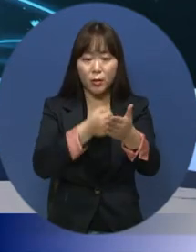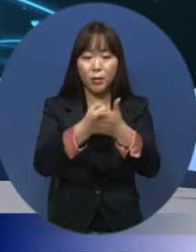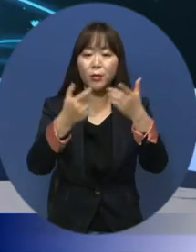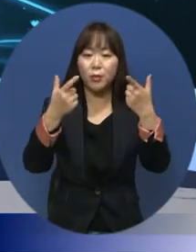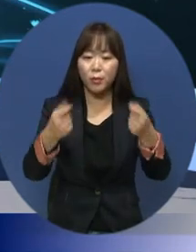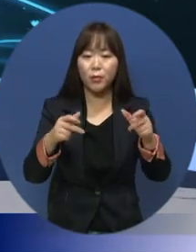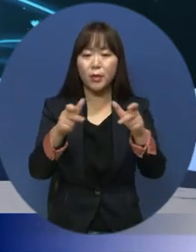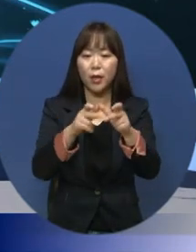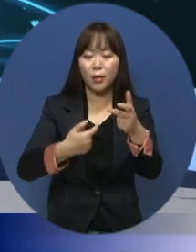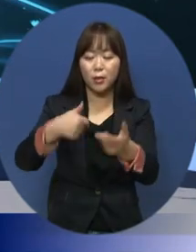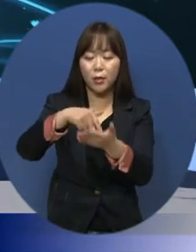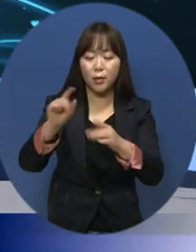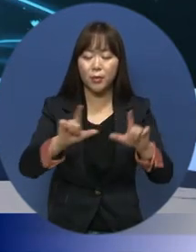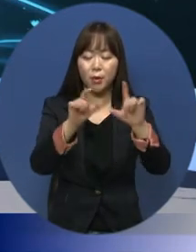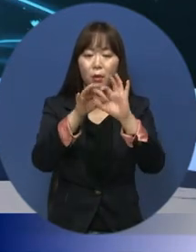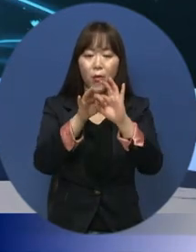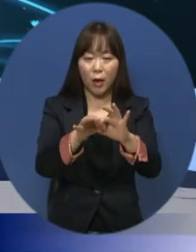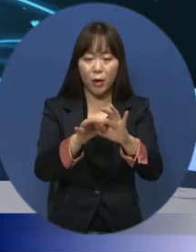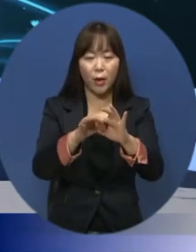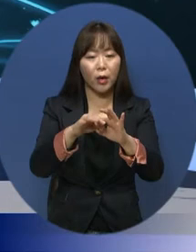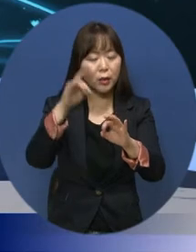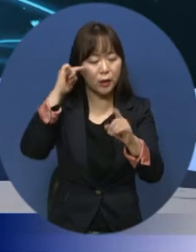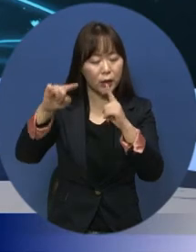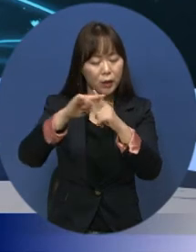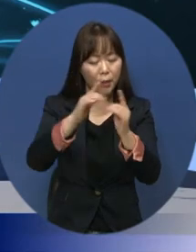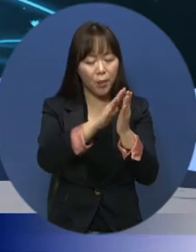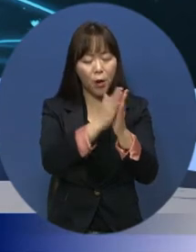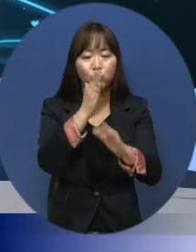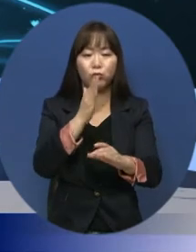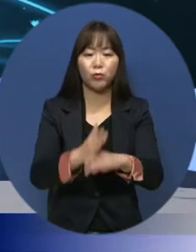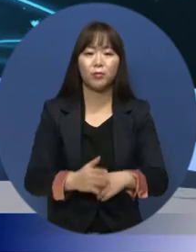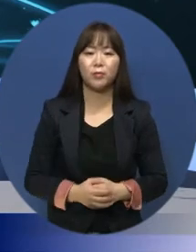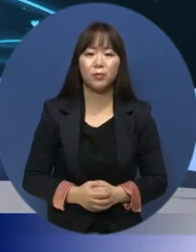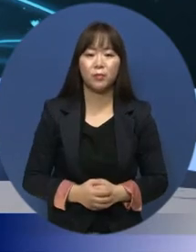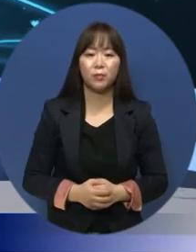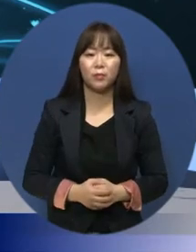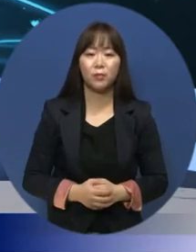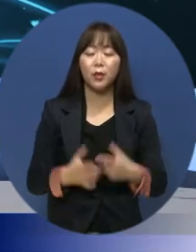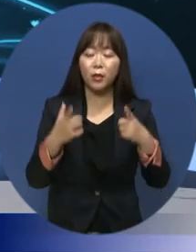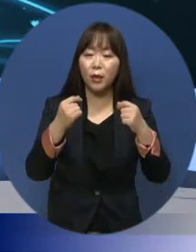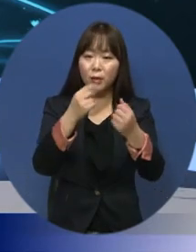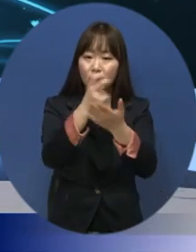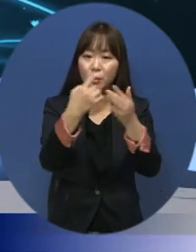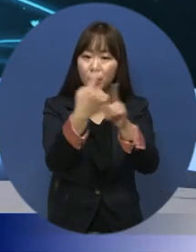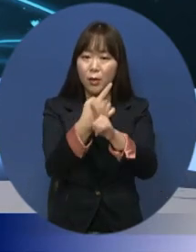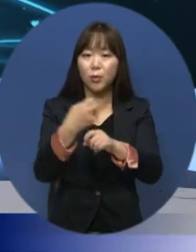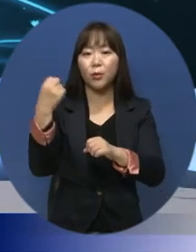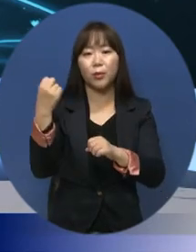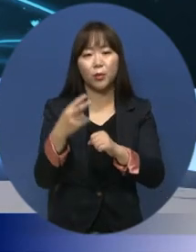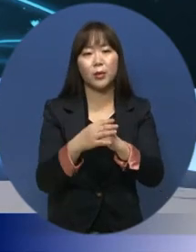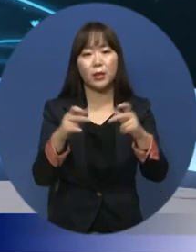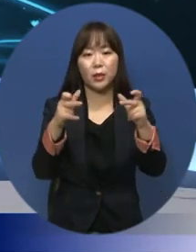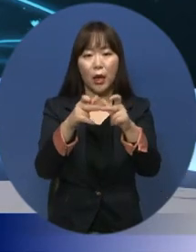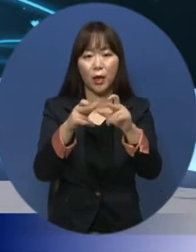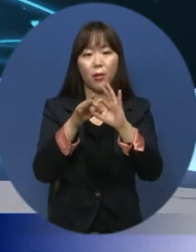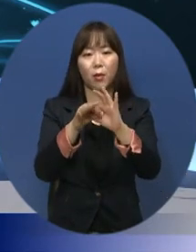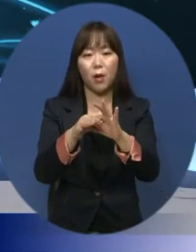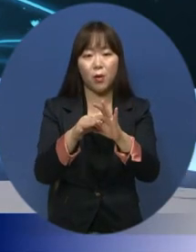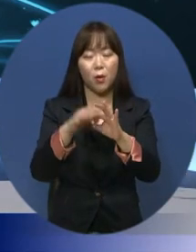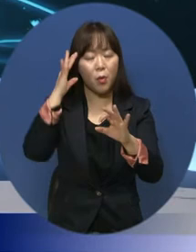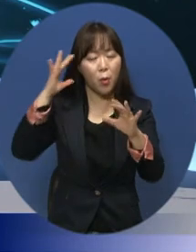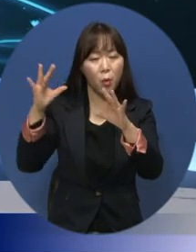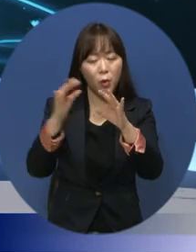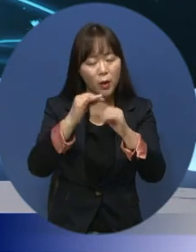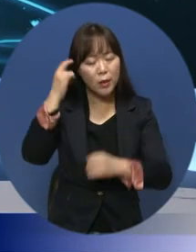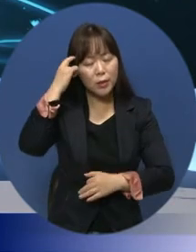장애인의 자립 에 대한 긍정적인 변화가 찾아오고 있습니다 이러한 제도 개선 뿐만 아니라 장애인에 대한 공감과